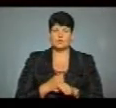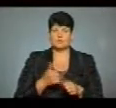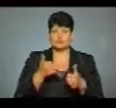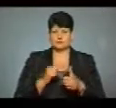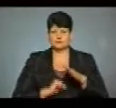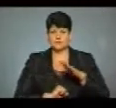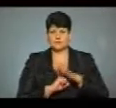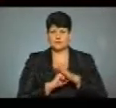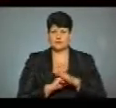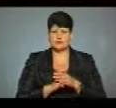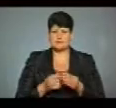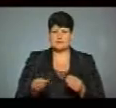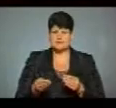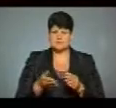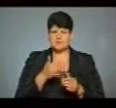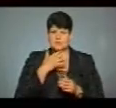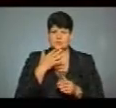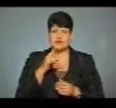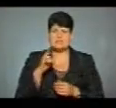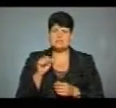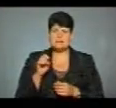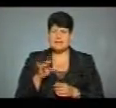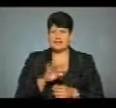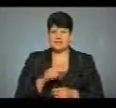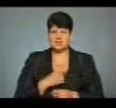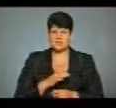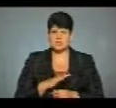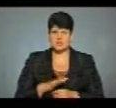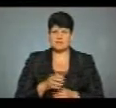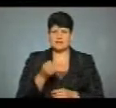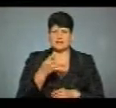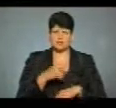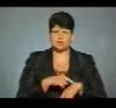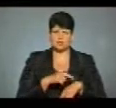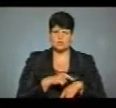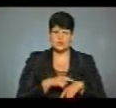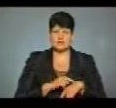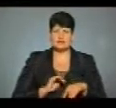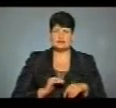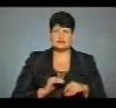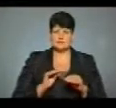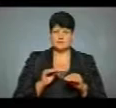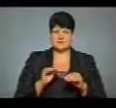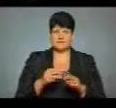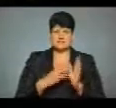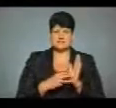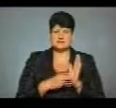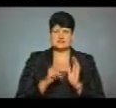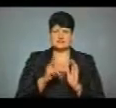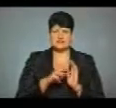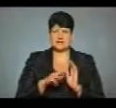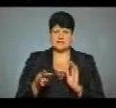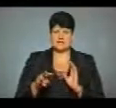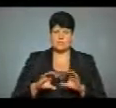підсипати добре щебня, давати цементу на жиліт. На 15-ту годину працівники фірми-підрядника вклали майже 80 квадратних